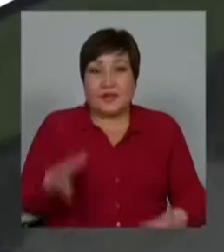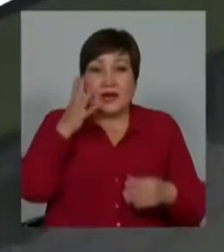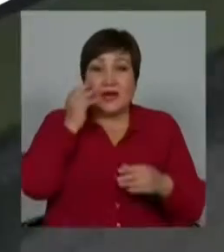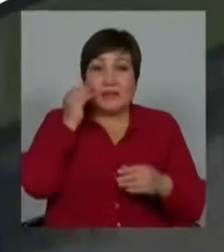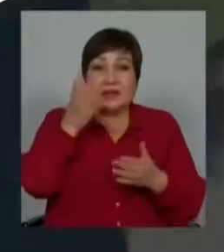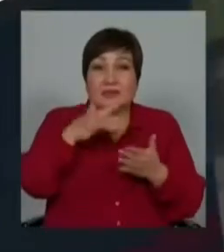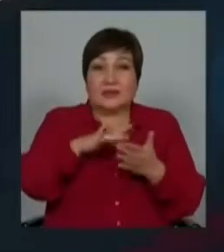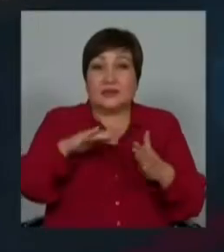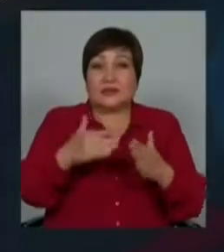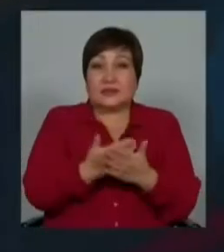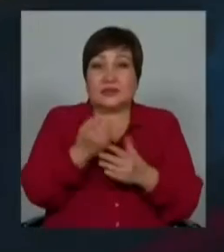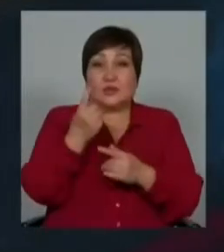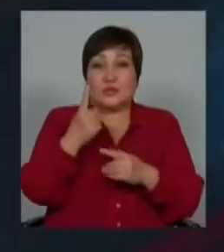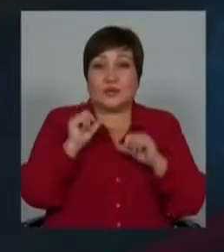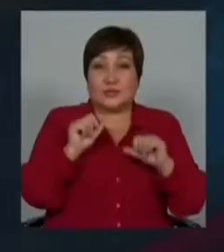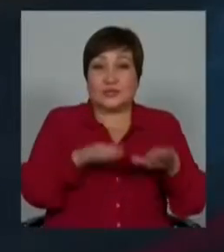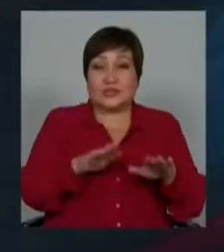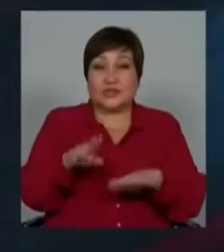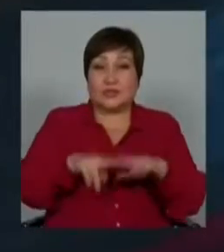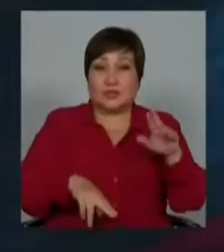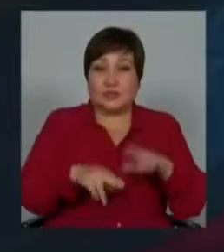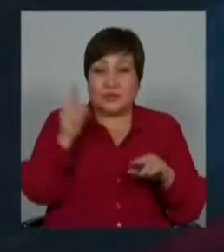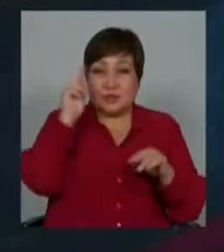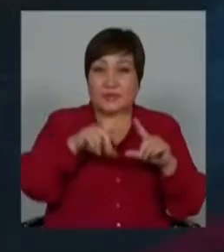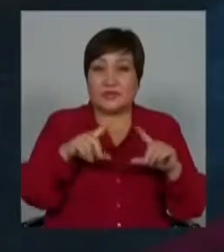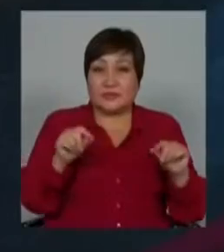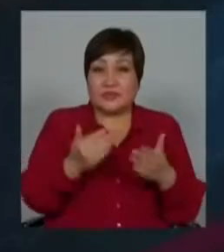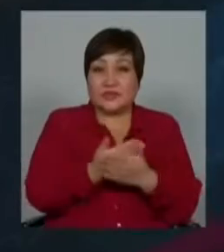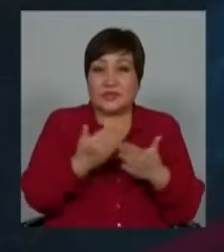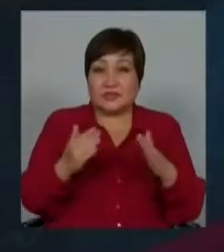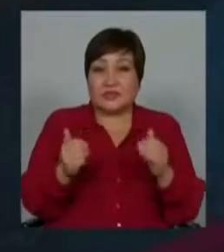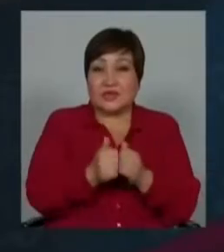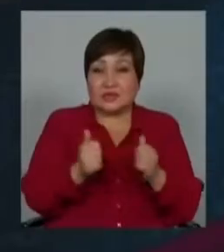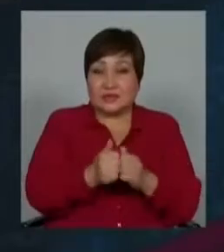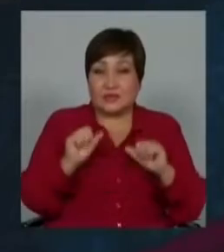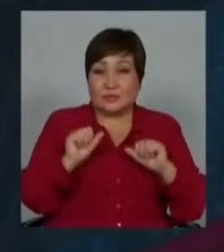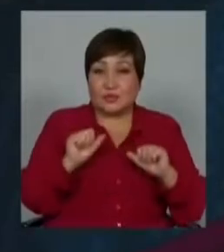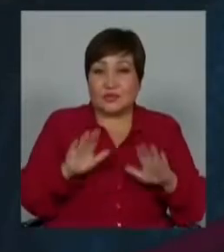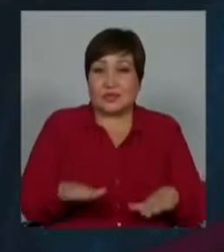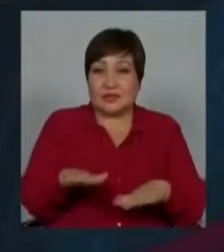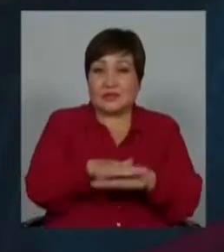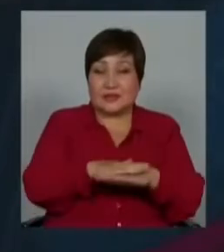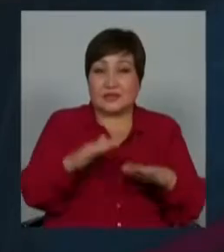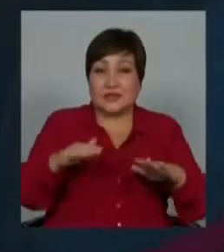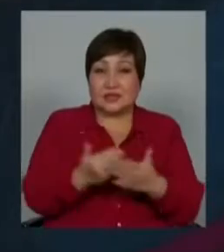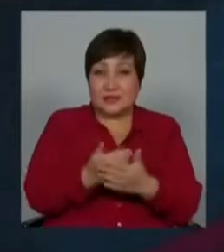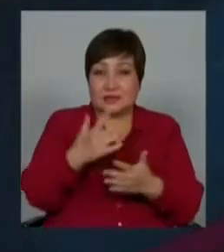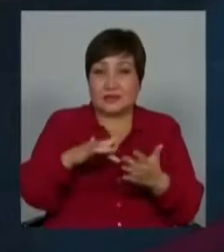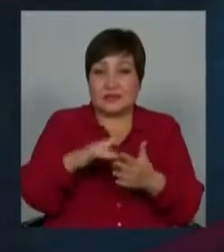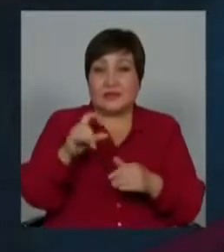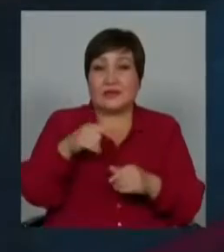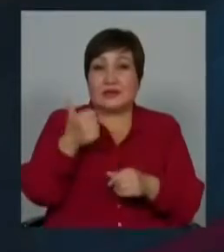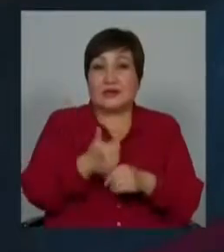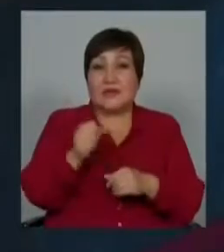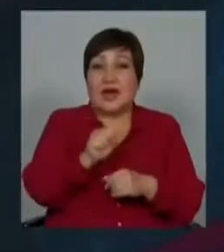Алматыда жаңадан 11 спорт кешені бой көтеріп, мектептер жанындағы 33 спорт алаңы жаңарат. Қала әкімі жұмыс сапарымен Алмалы ауданын аралап,